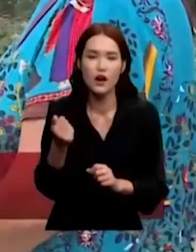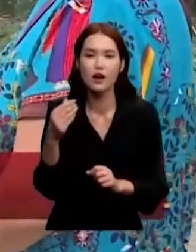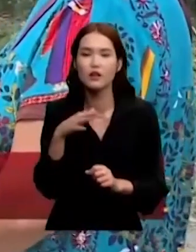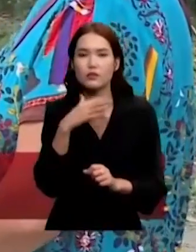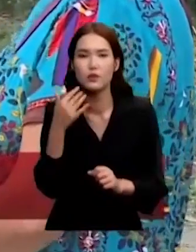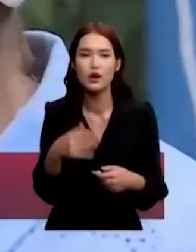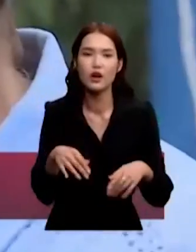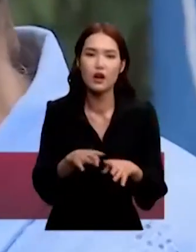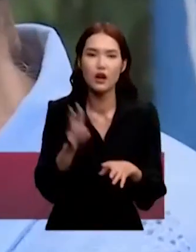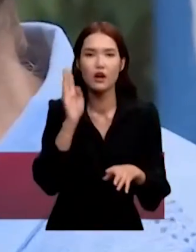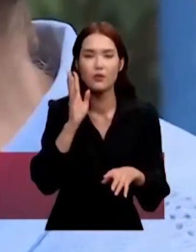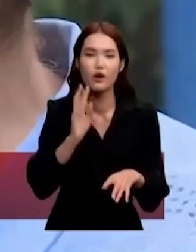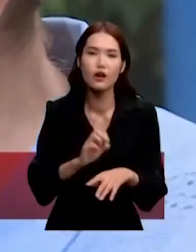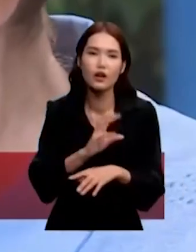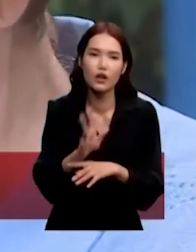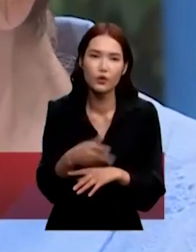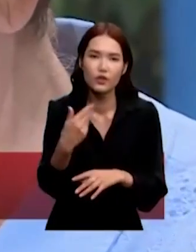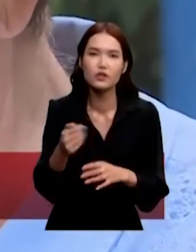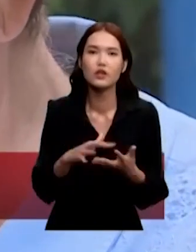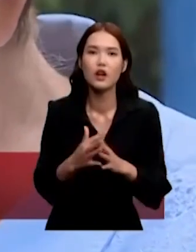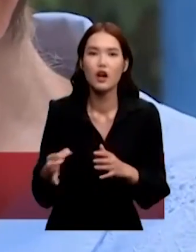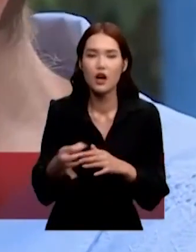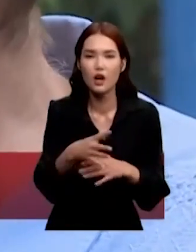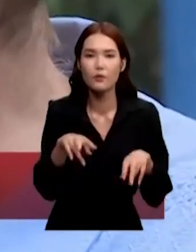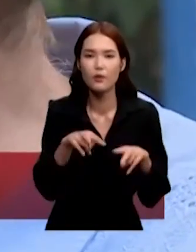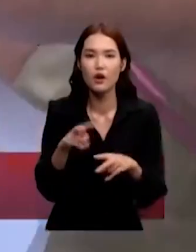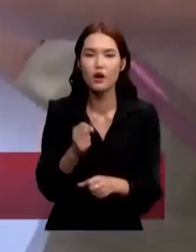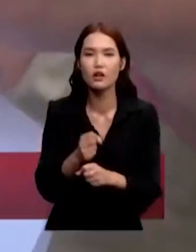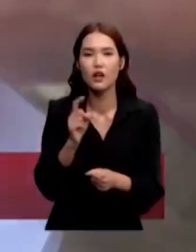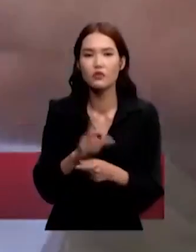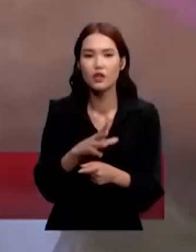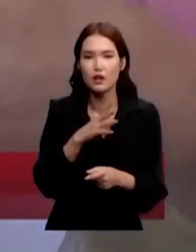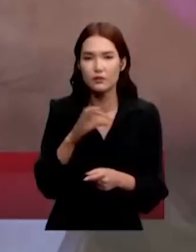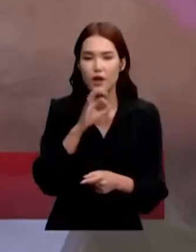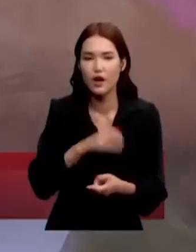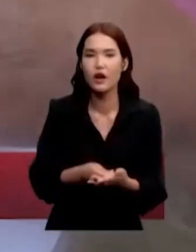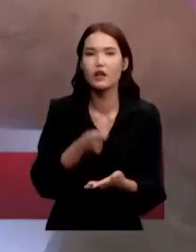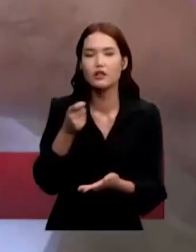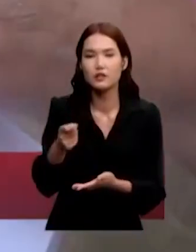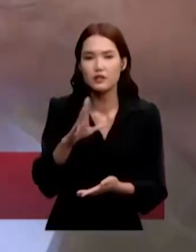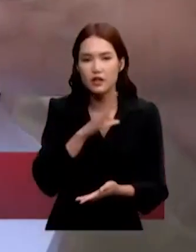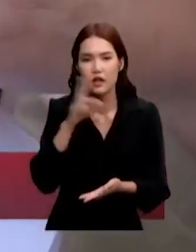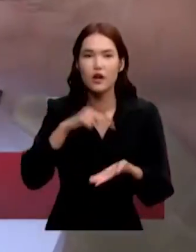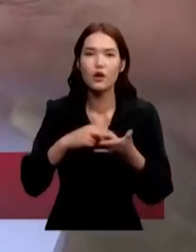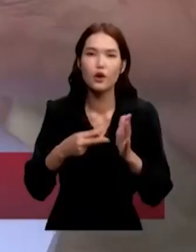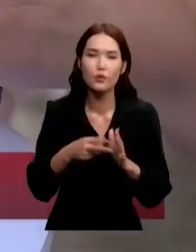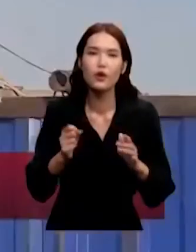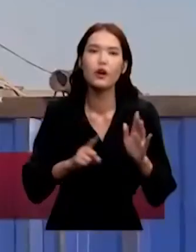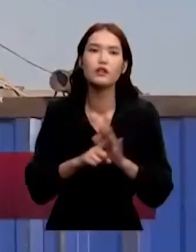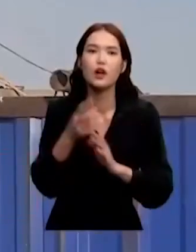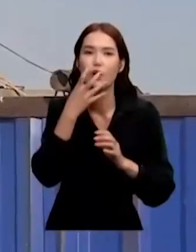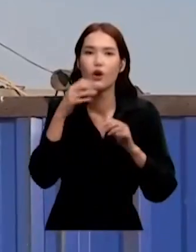вопрос водоснабжения в селе Кызылкайын взят на контроль. Передать бесхозные сети в доверительное управление планируется до начала